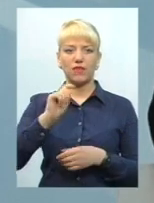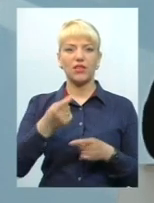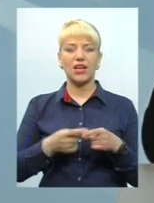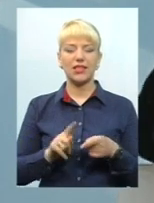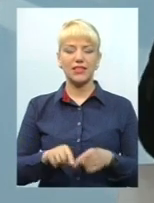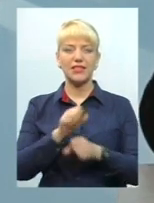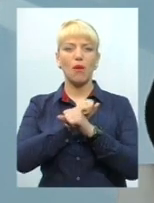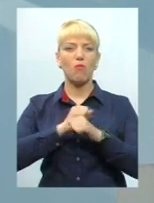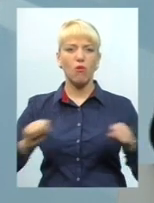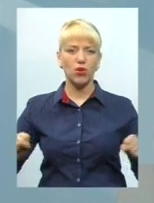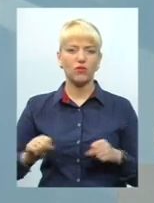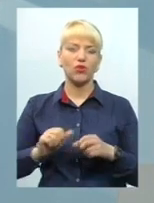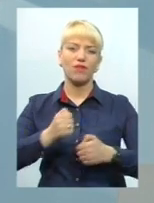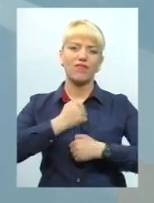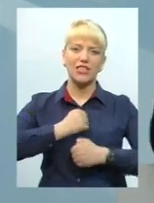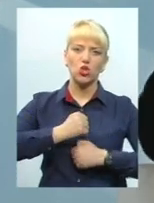подвиги військові, трудові,